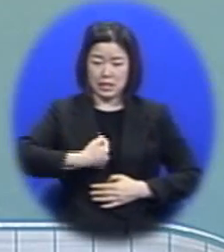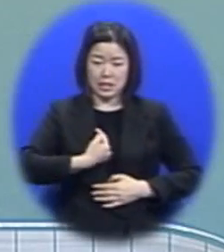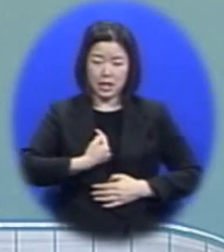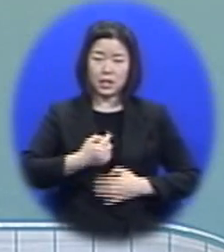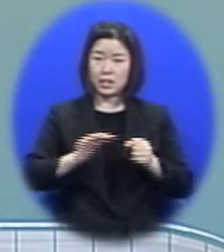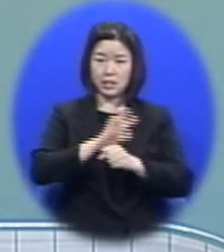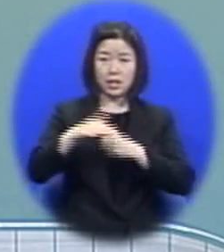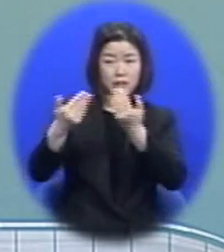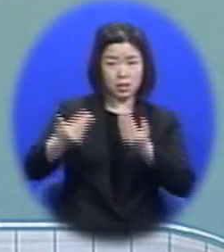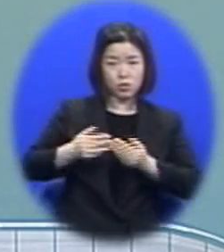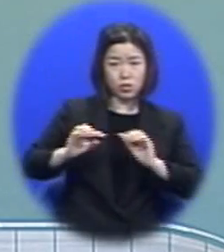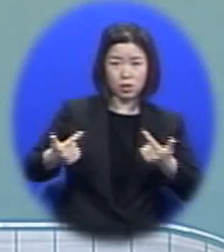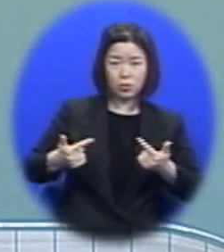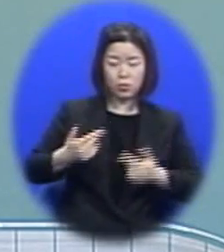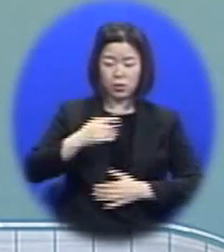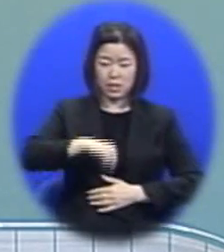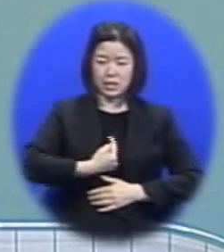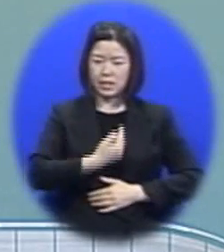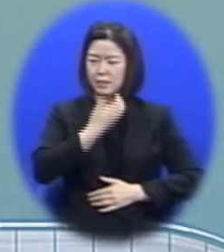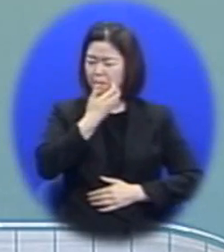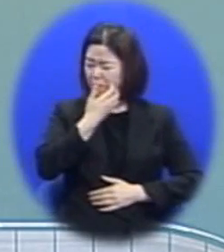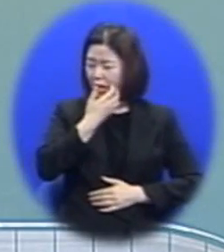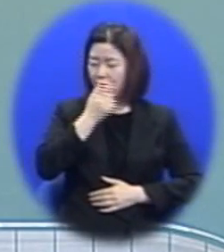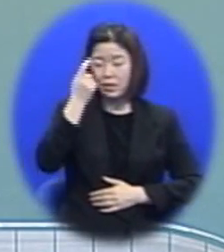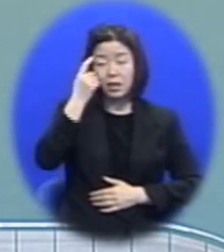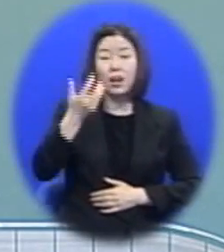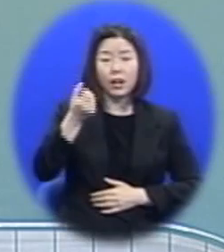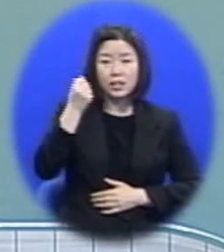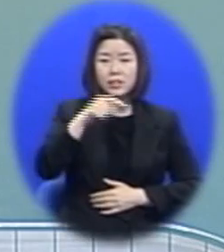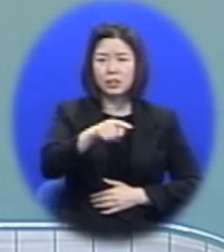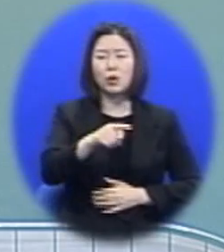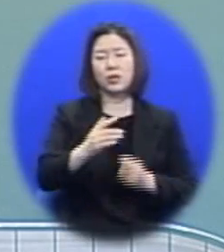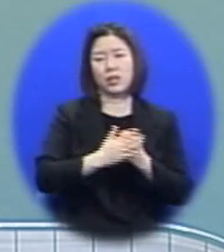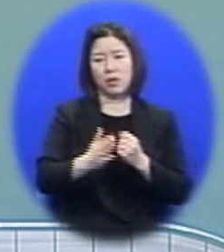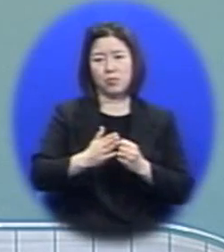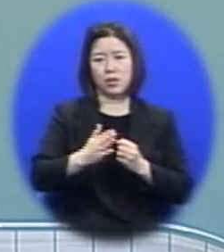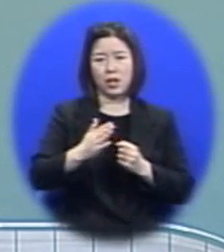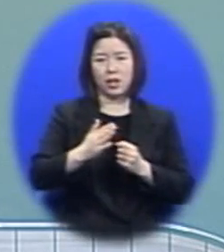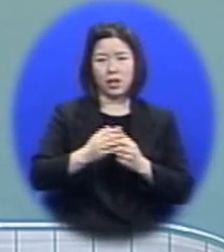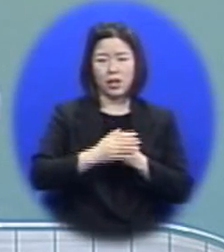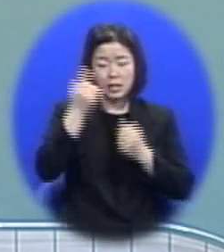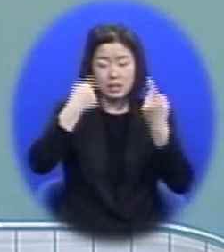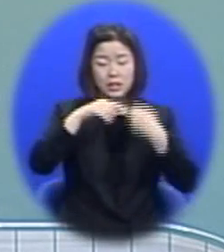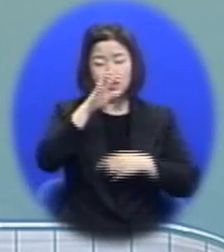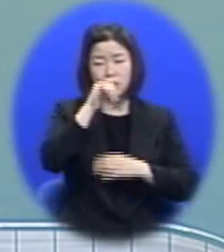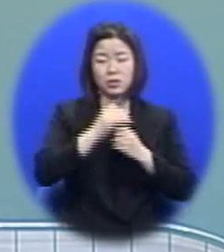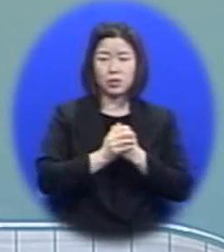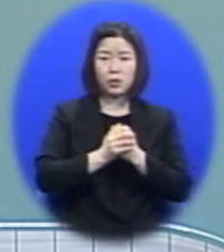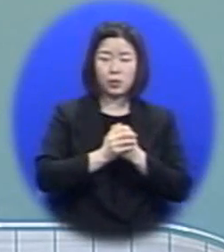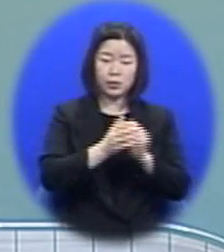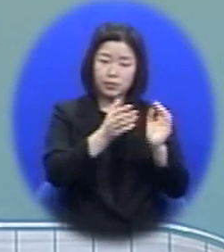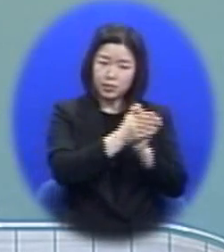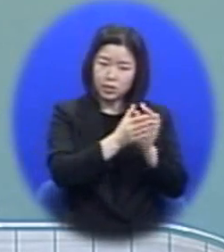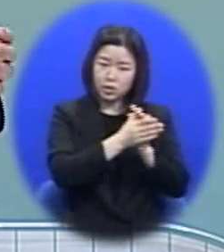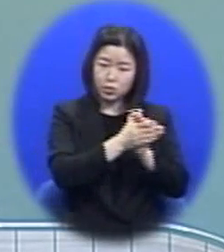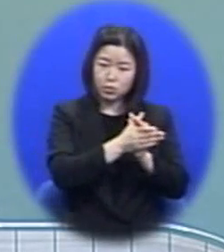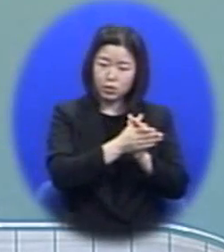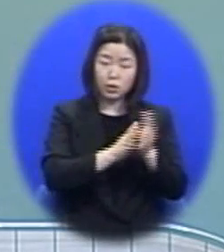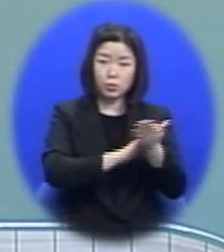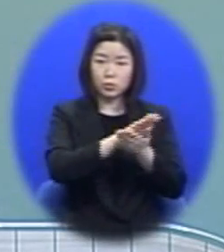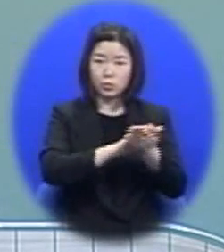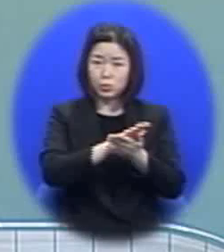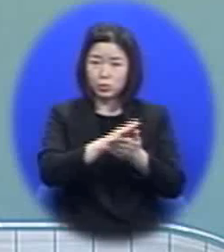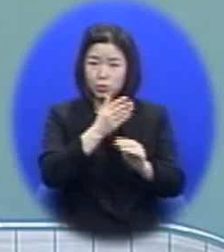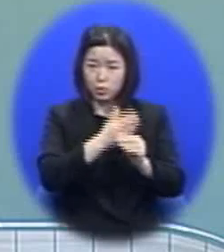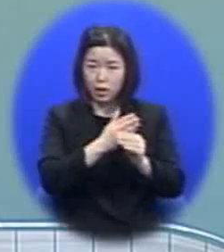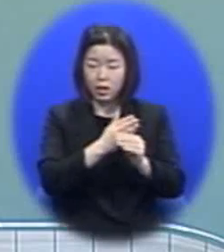않고 자기를 창피하게 생각하는 거 아이들은 아 친구들이랑 어울리다가 뭘 잘못하는